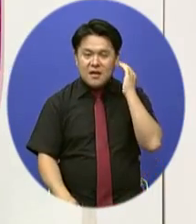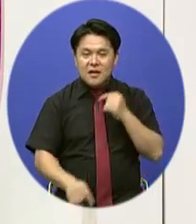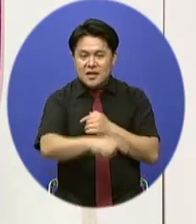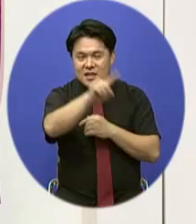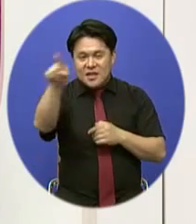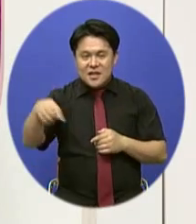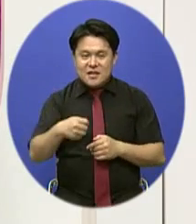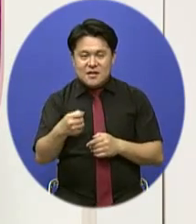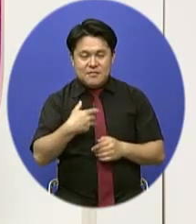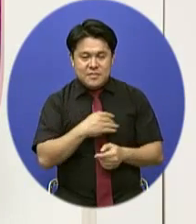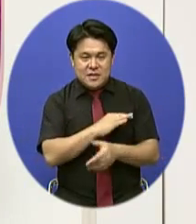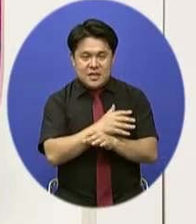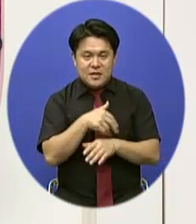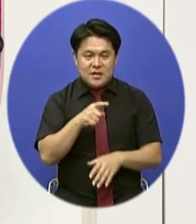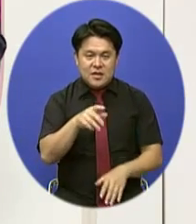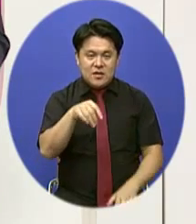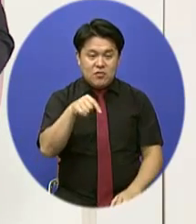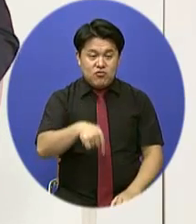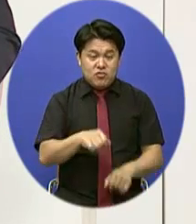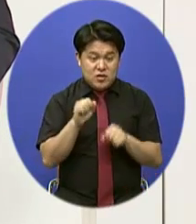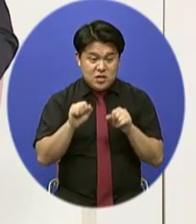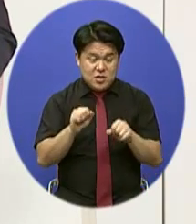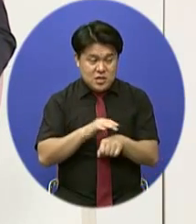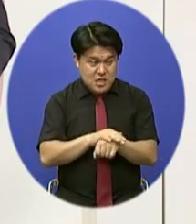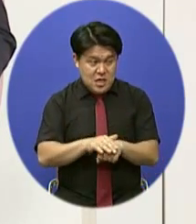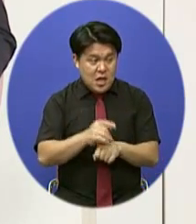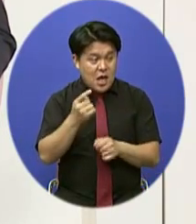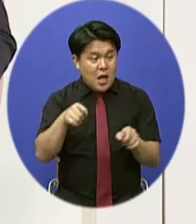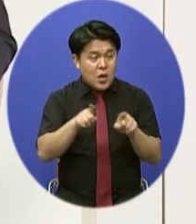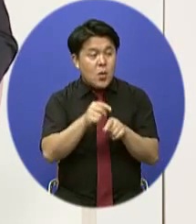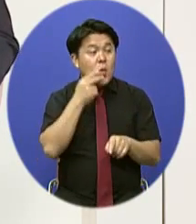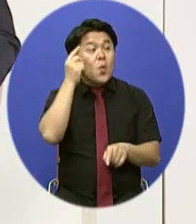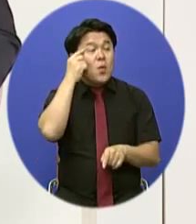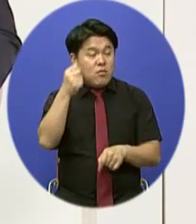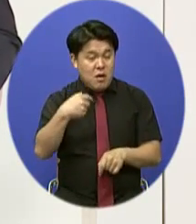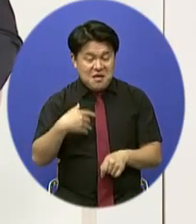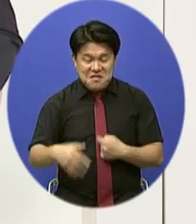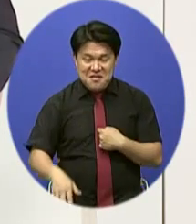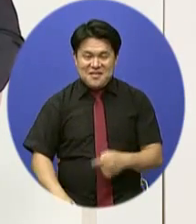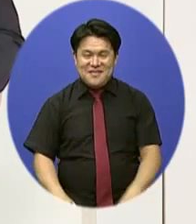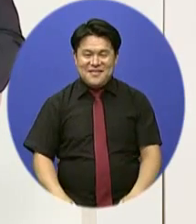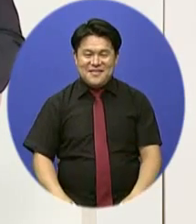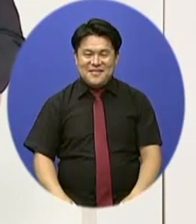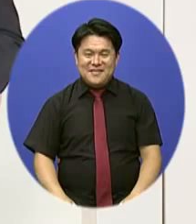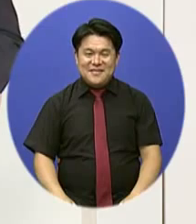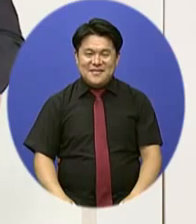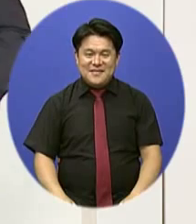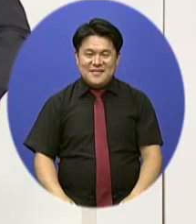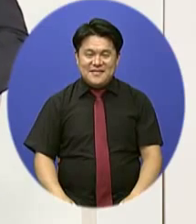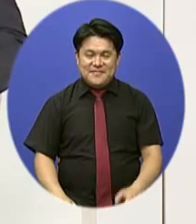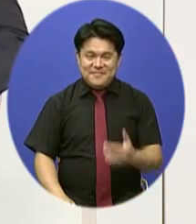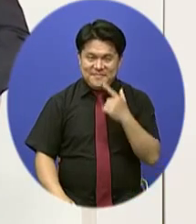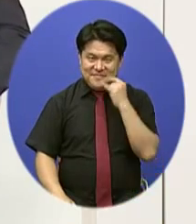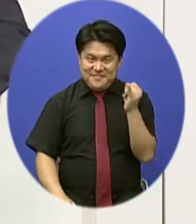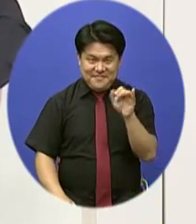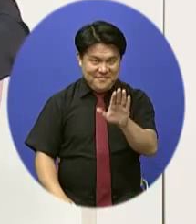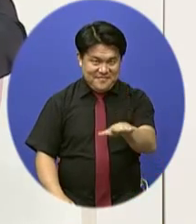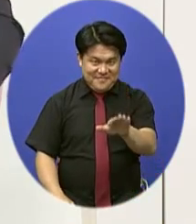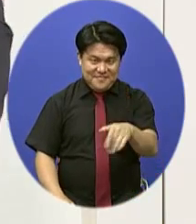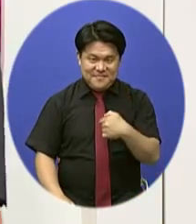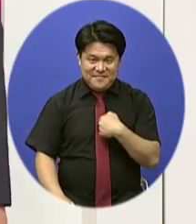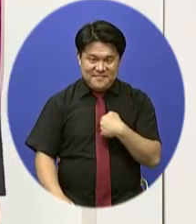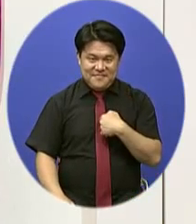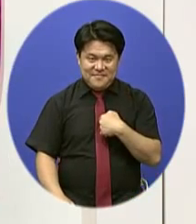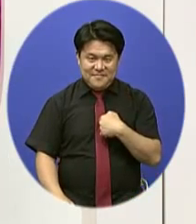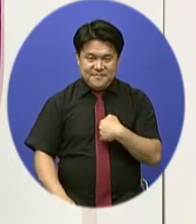가도 네. 까불이 서정호 씨 잘 있냐고 왜 같이 안 왔냐고 많은 분들이 그러셨어요. 네. 네. 어머니. 네. 제가 예를